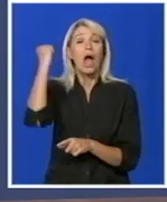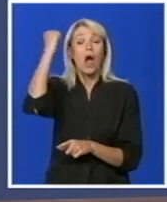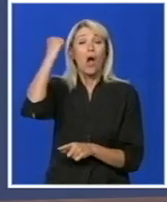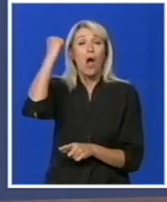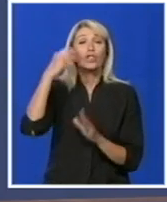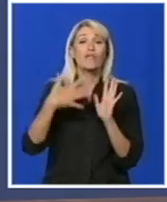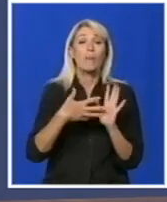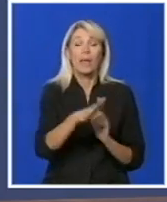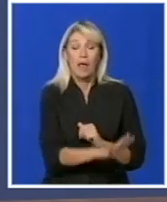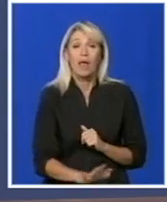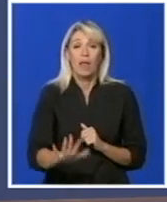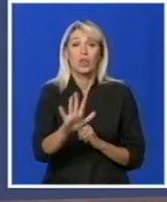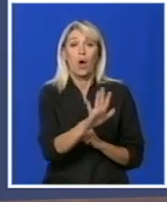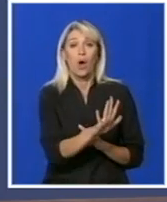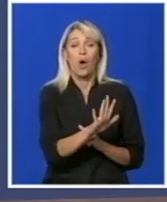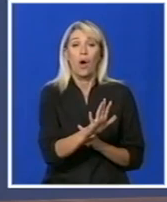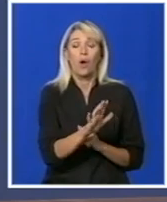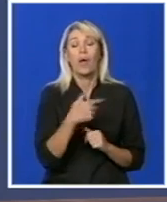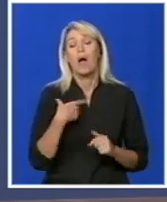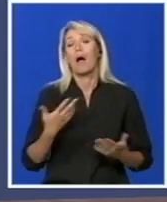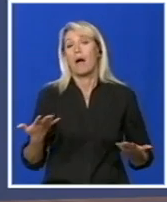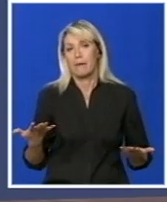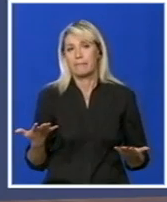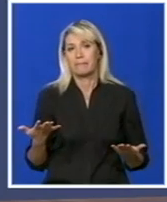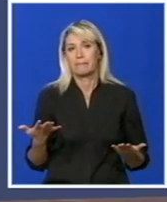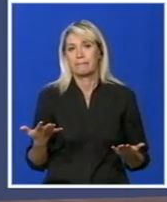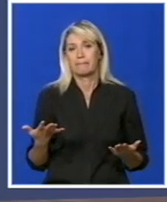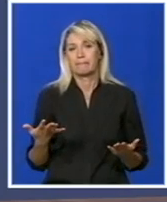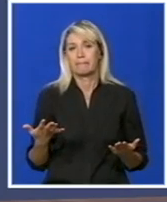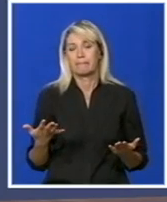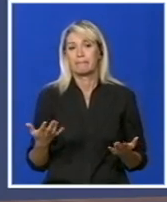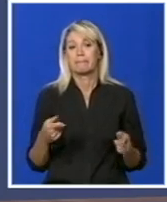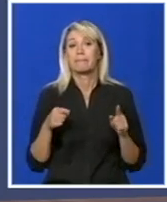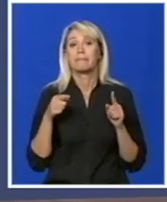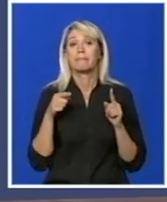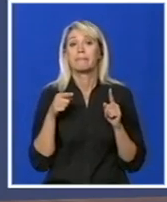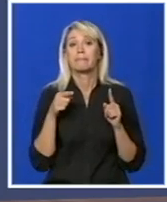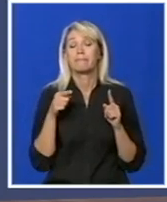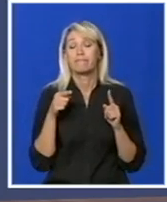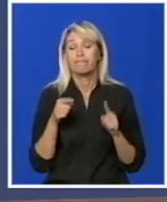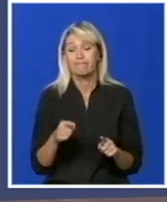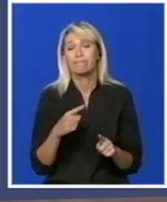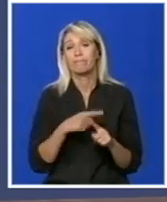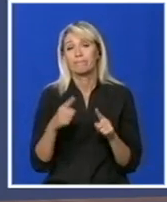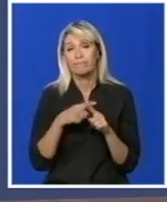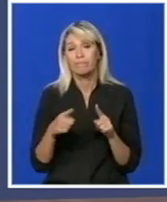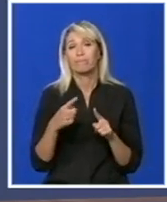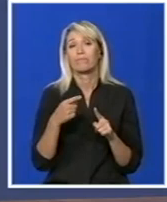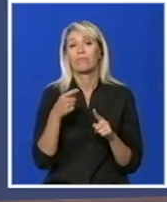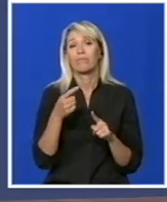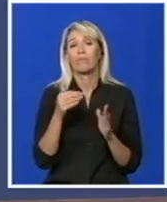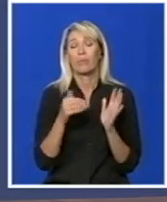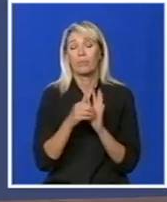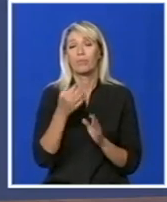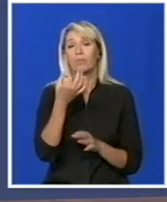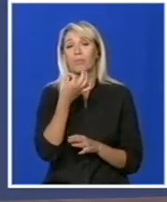Metohiji. I moram naglasiti da koriste zdravstveni sistem Vranja i